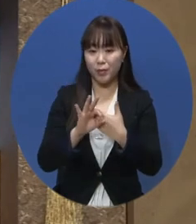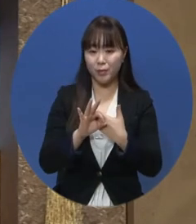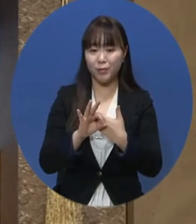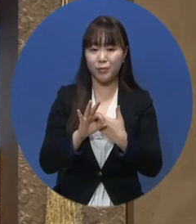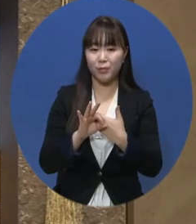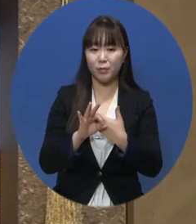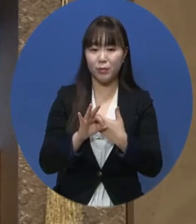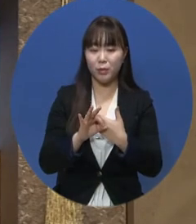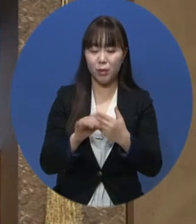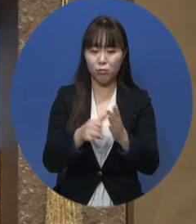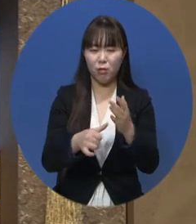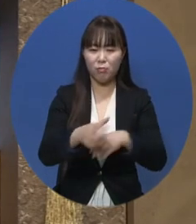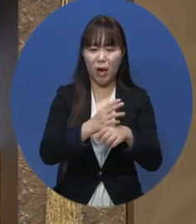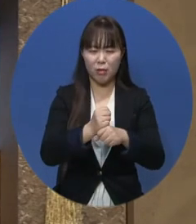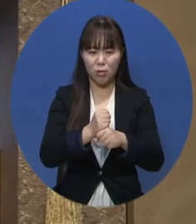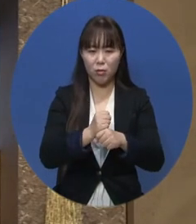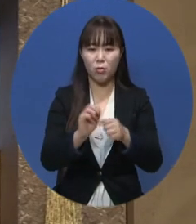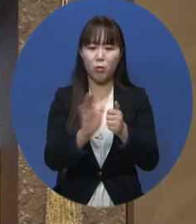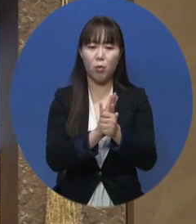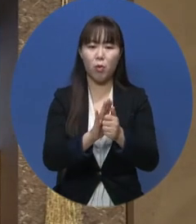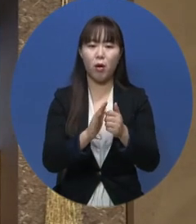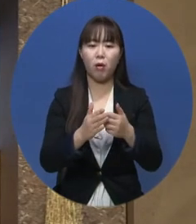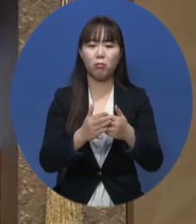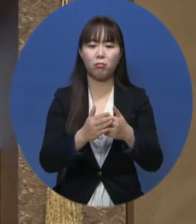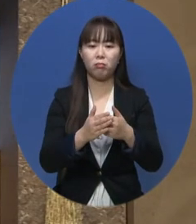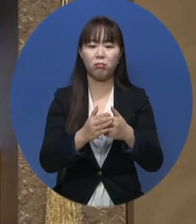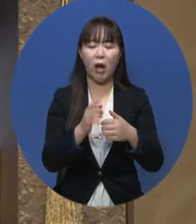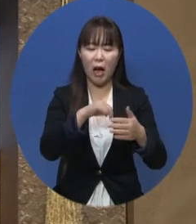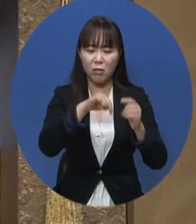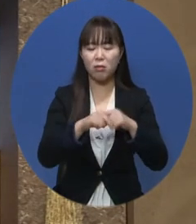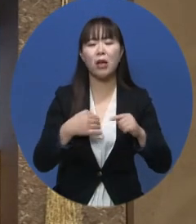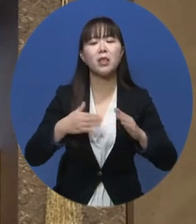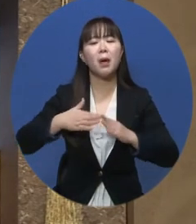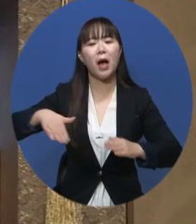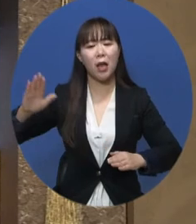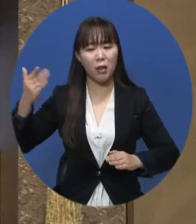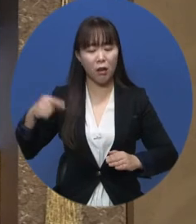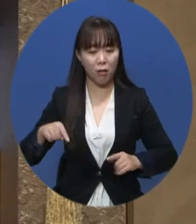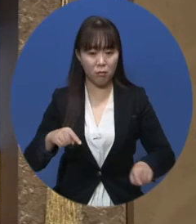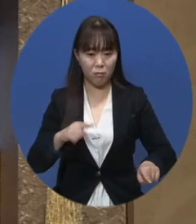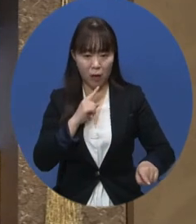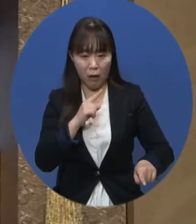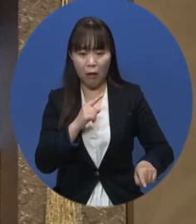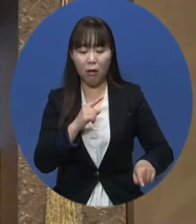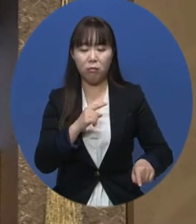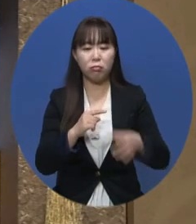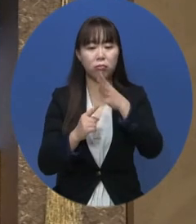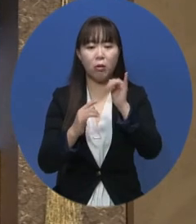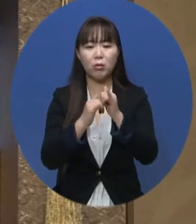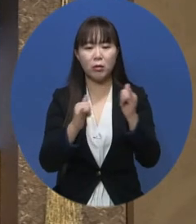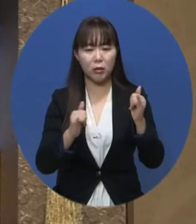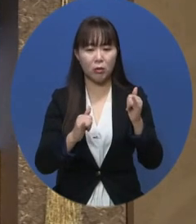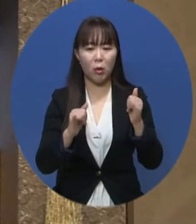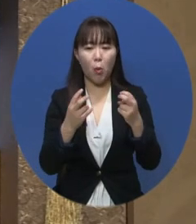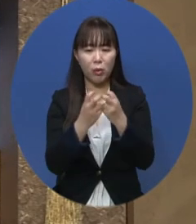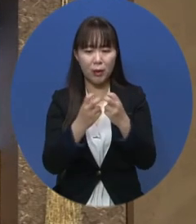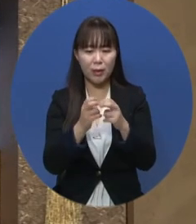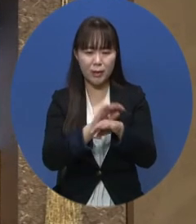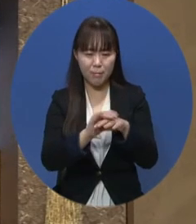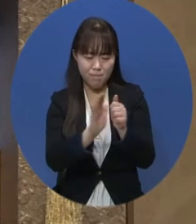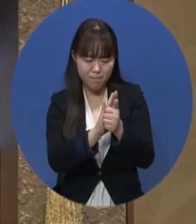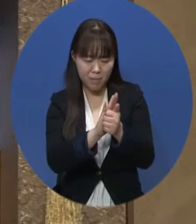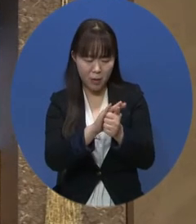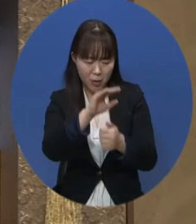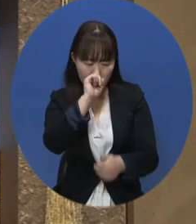네. 짐을 싸서 요양원에서도 집에 가신다고 가시거든요. 그러면 그런 부분들을 어떻게 어르신들을 케어하는